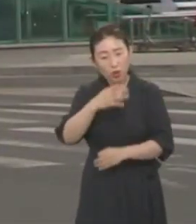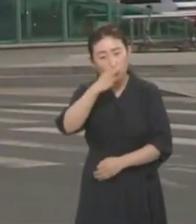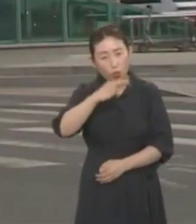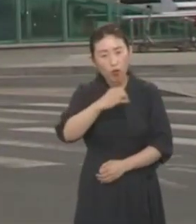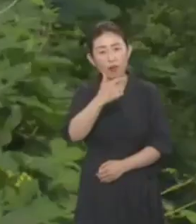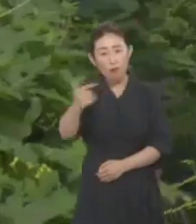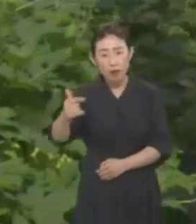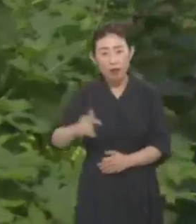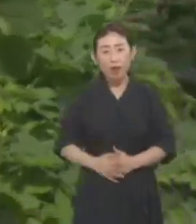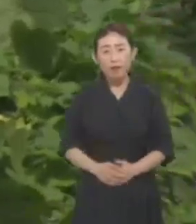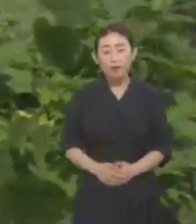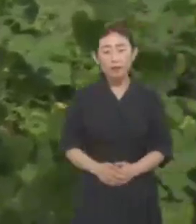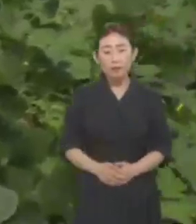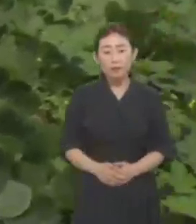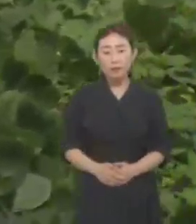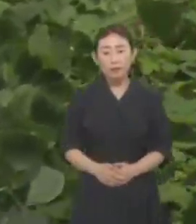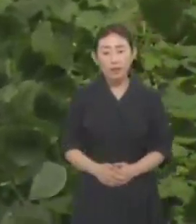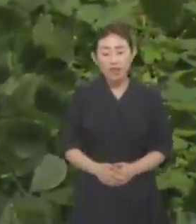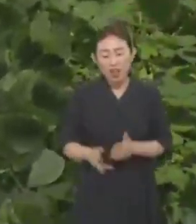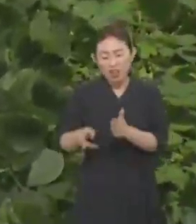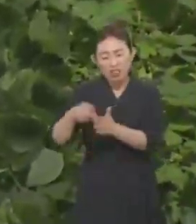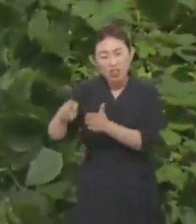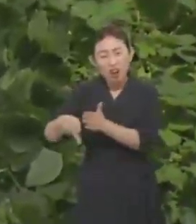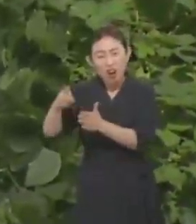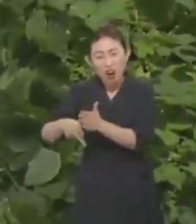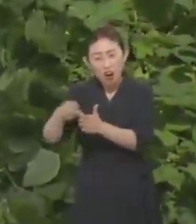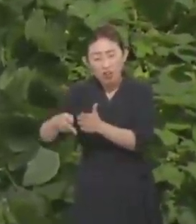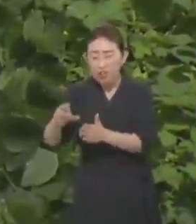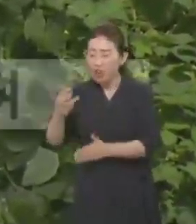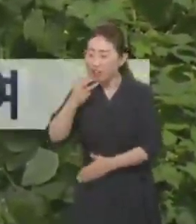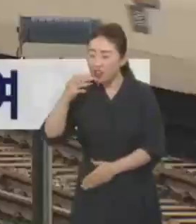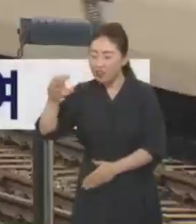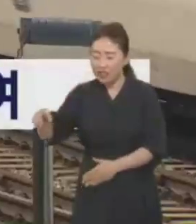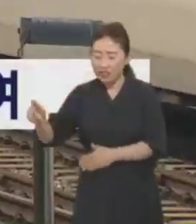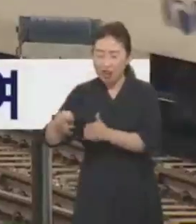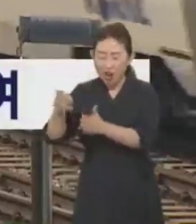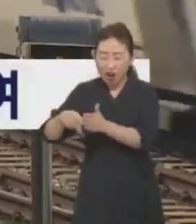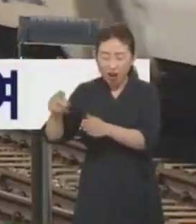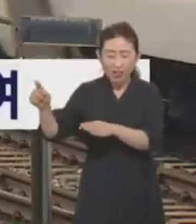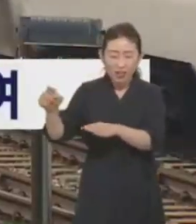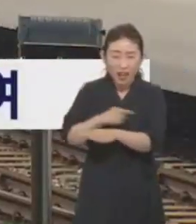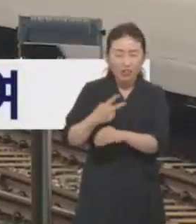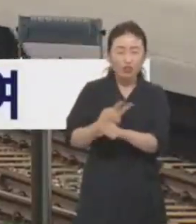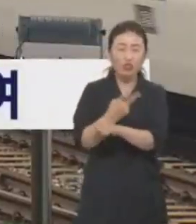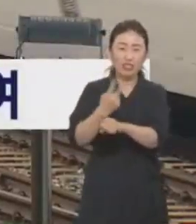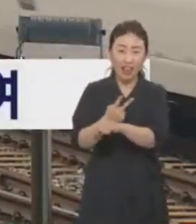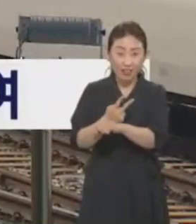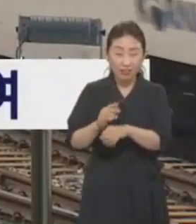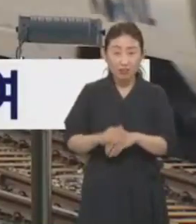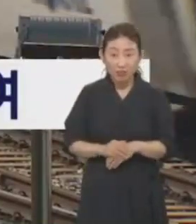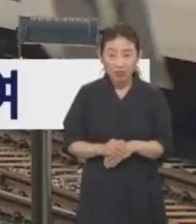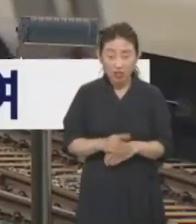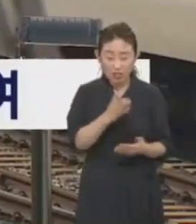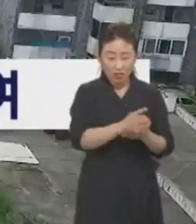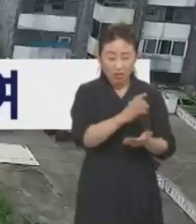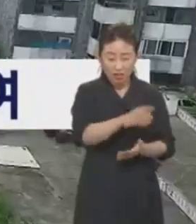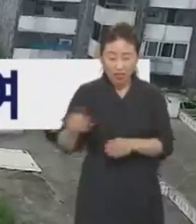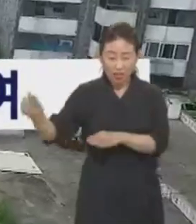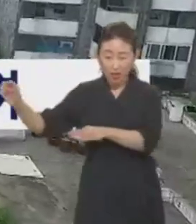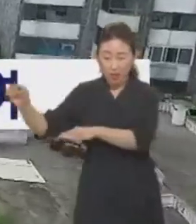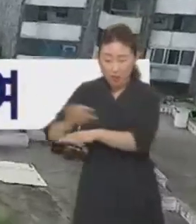커질 전망입니다. 현재 철도로는 서울 청량리에서 천안까지는 121분. 하지만 GTX가